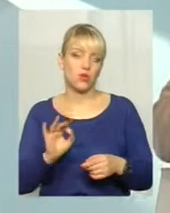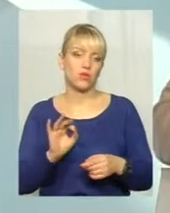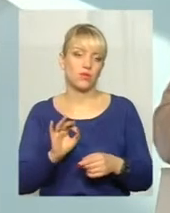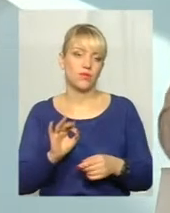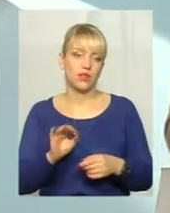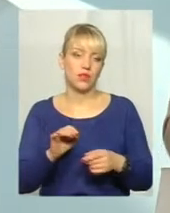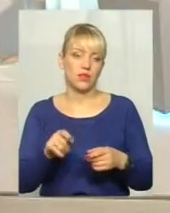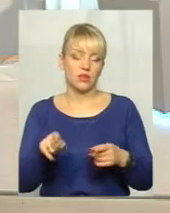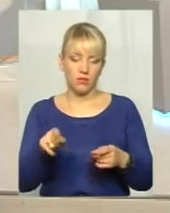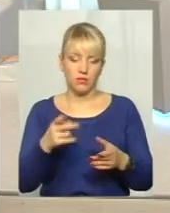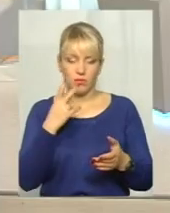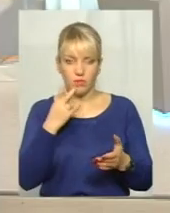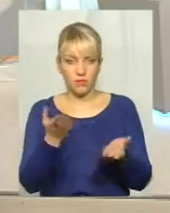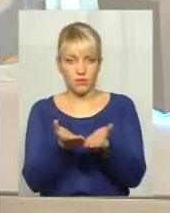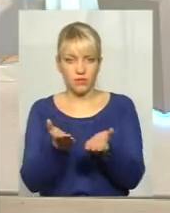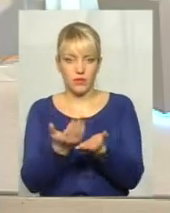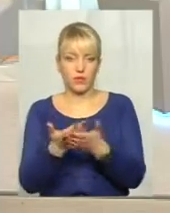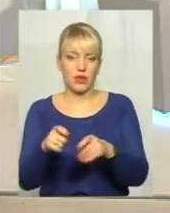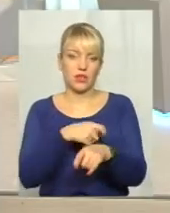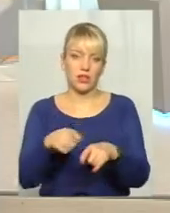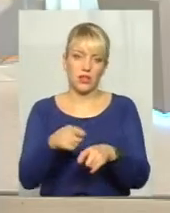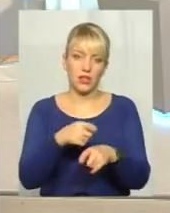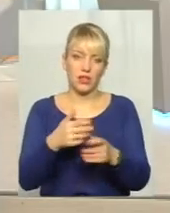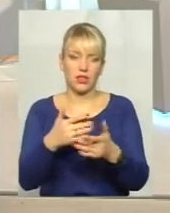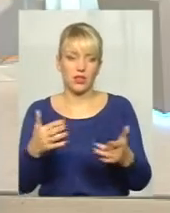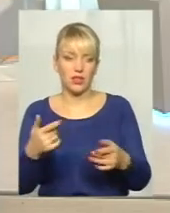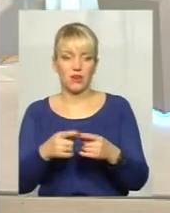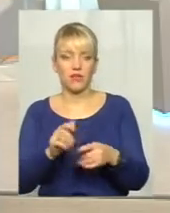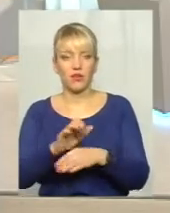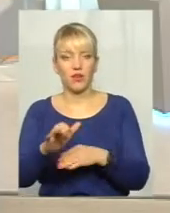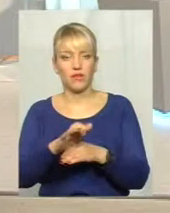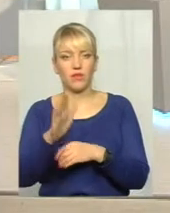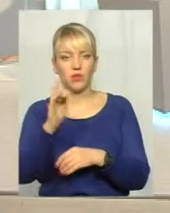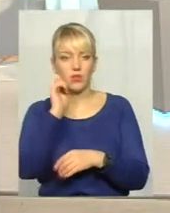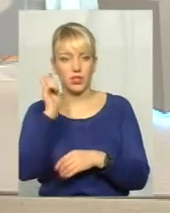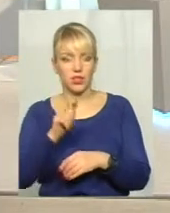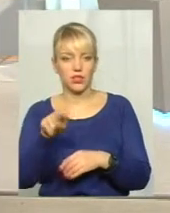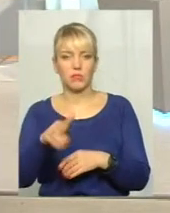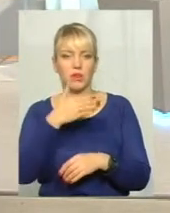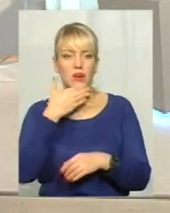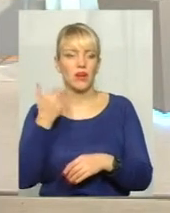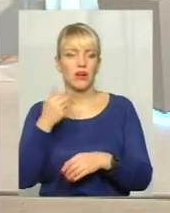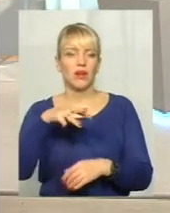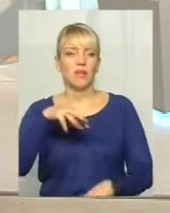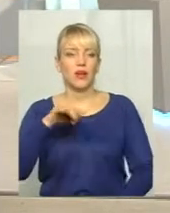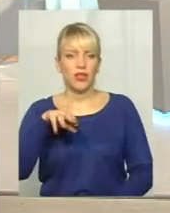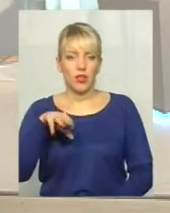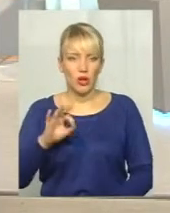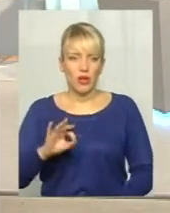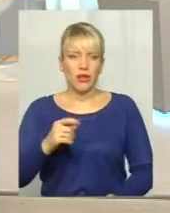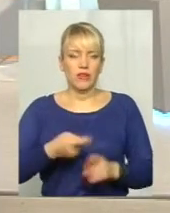А от просто там його, ну, знову ж таки, тканина і так далі, вона вироблена в Україні, вона не, там немає, ну,